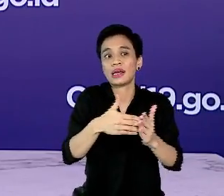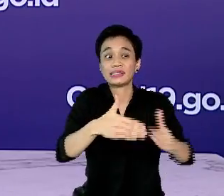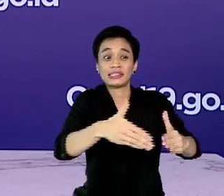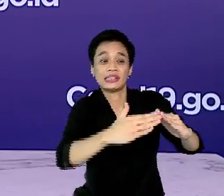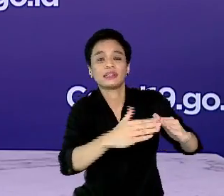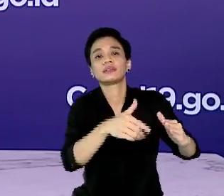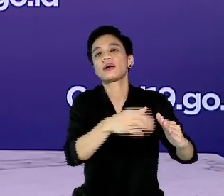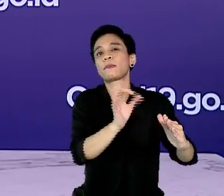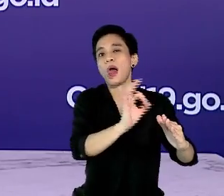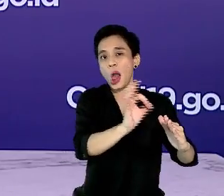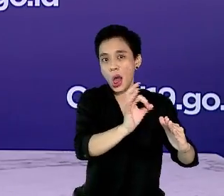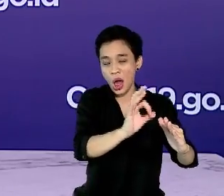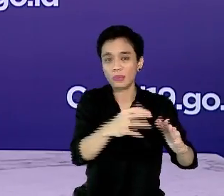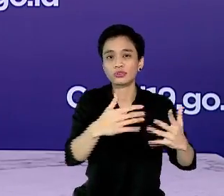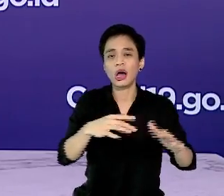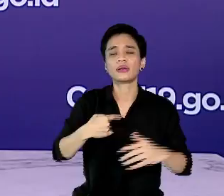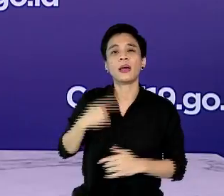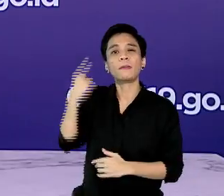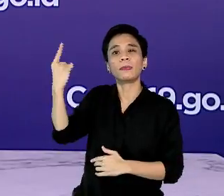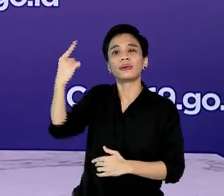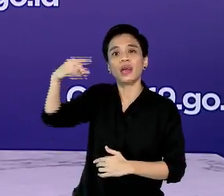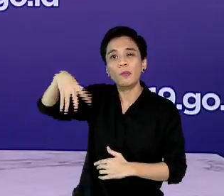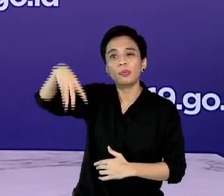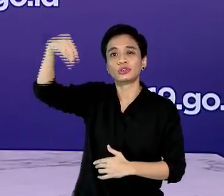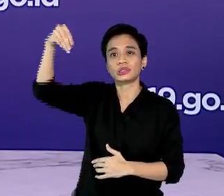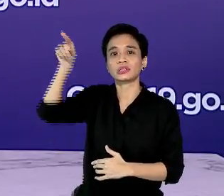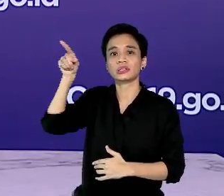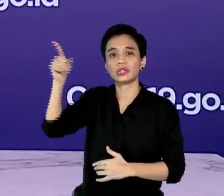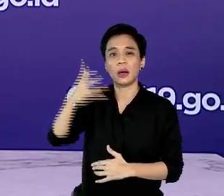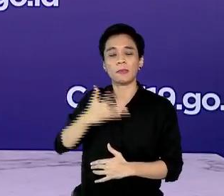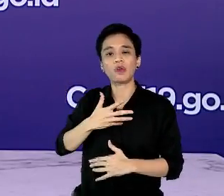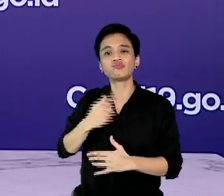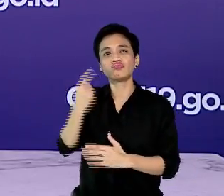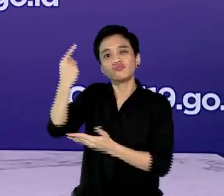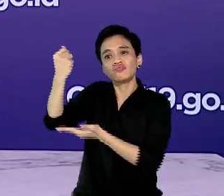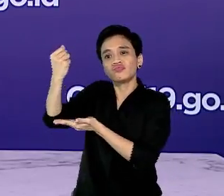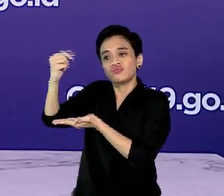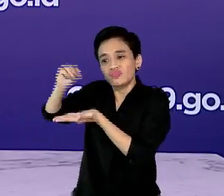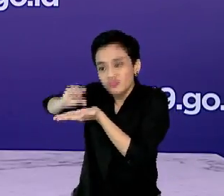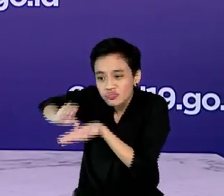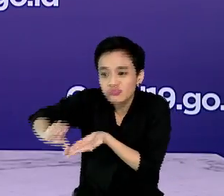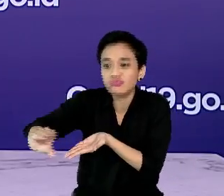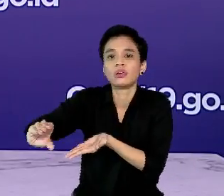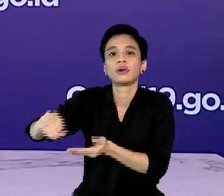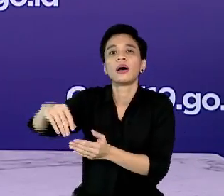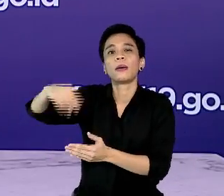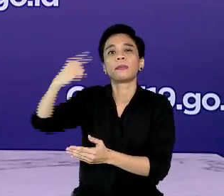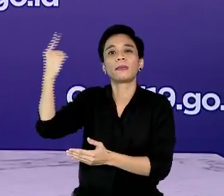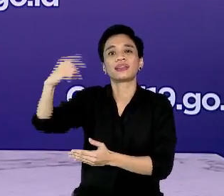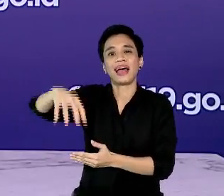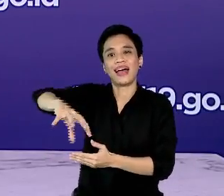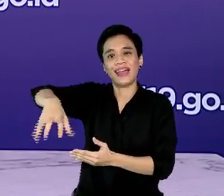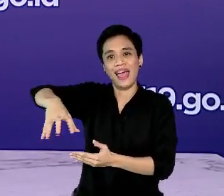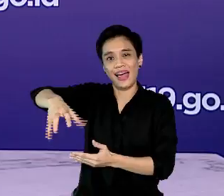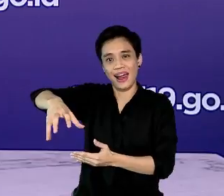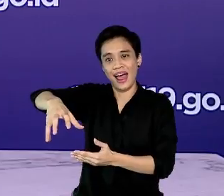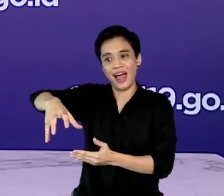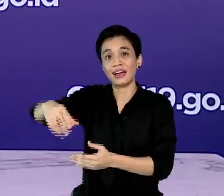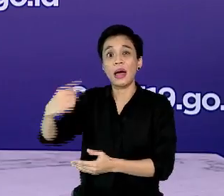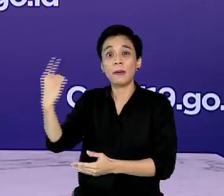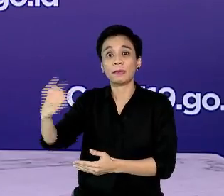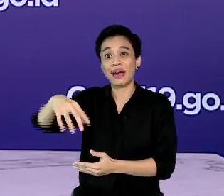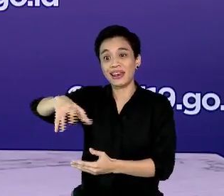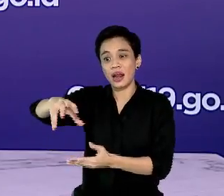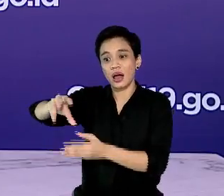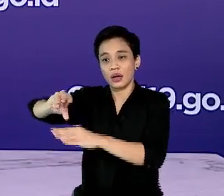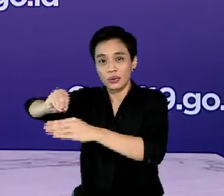Dari pertemuan ini, pemerintah pusat terus mendorong kelancaran distribusi anggaran dari pemerintah pusat ke pemerintah daerah dan dari pemerintah